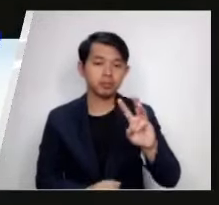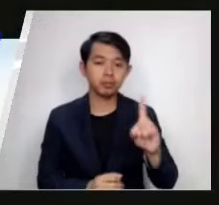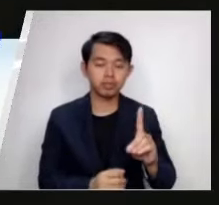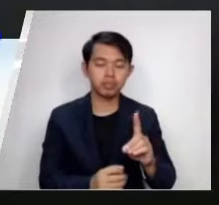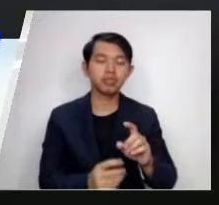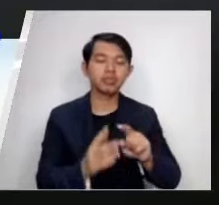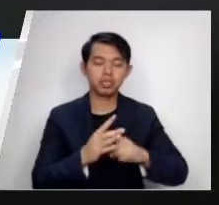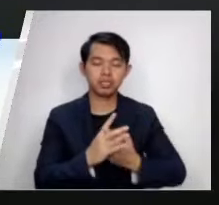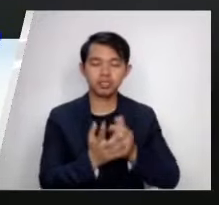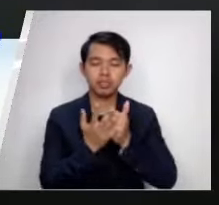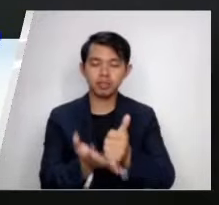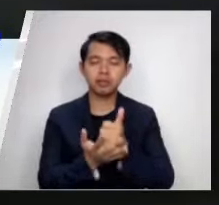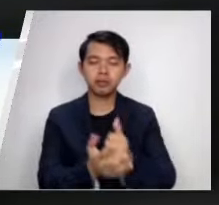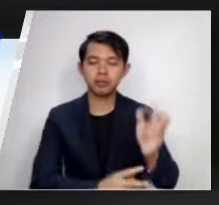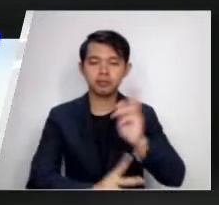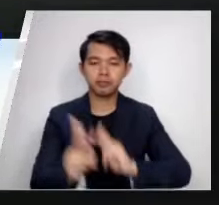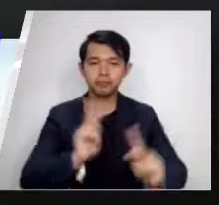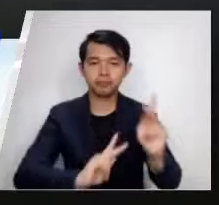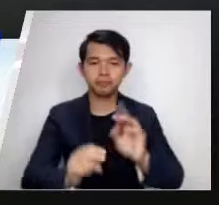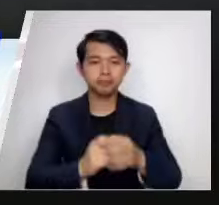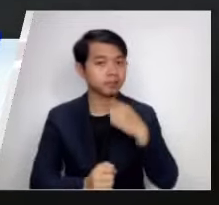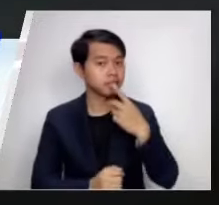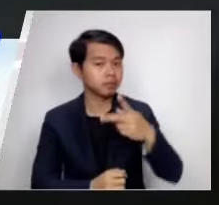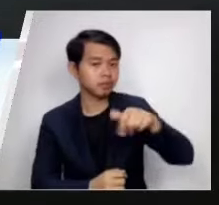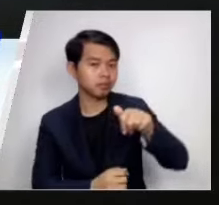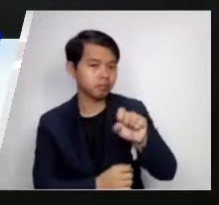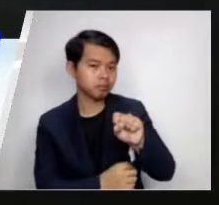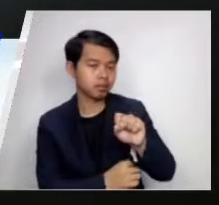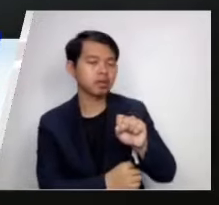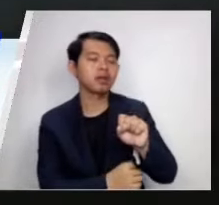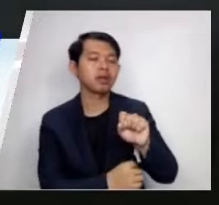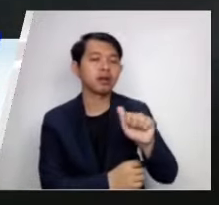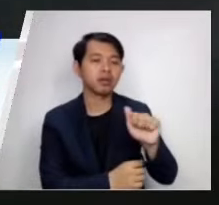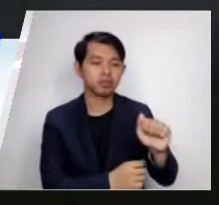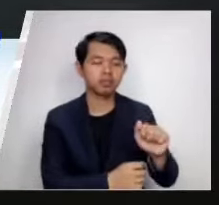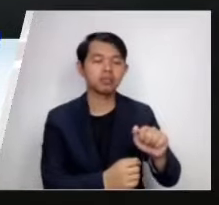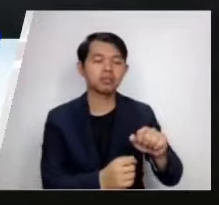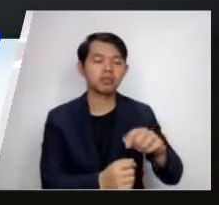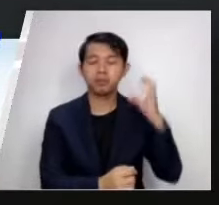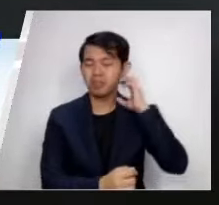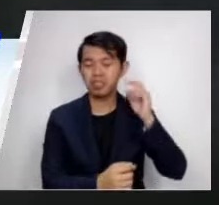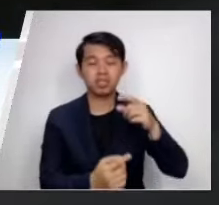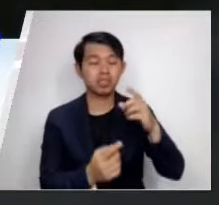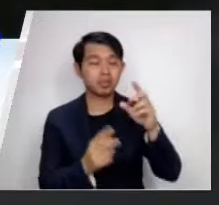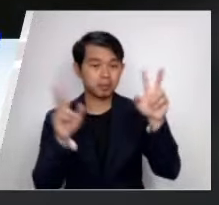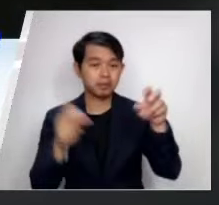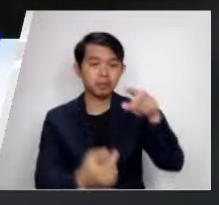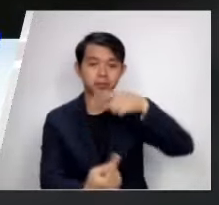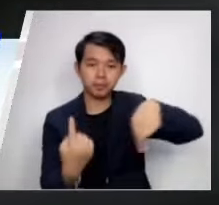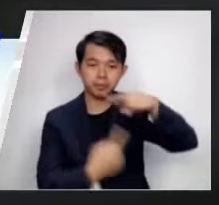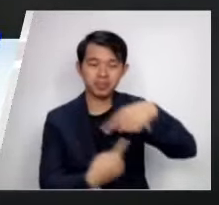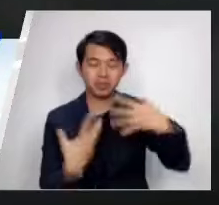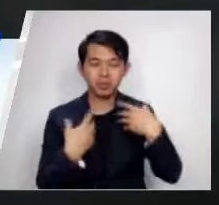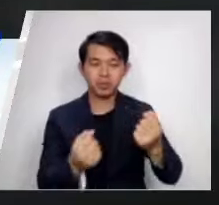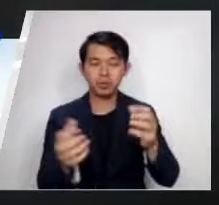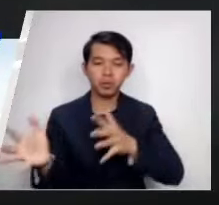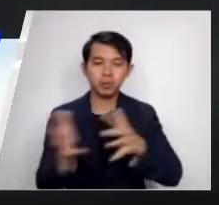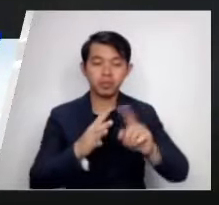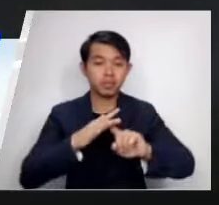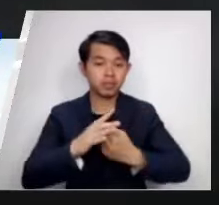residente. Ayon sa PAGASA Mindanao, ipo-ipo o water spout ang tawag sa malakas na hangin na nagmula sa dagat o water